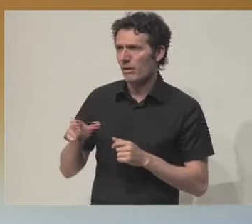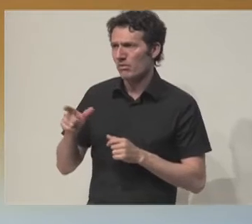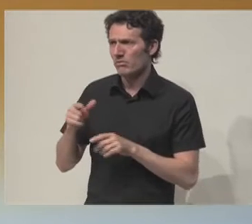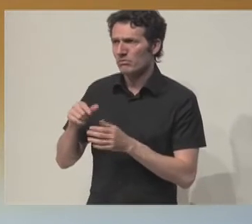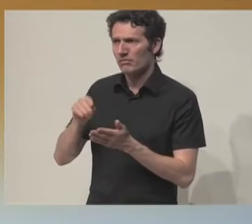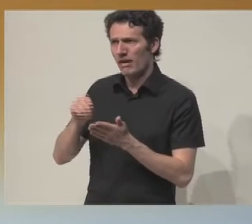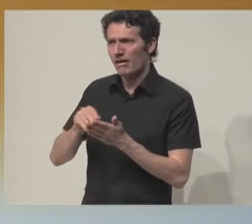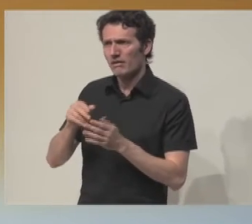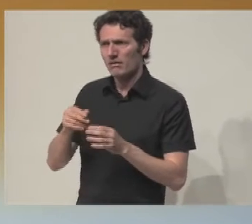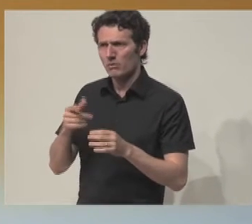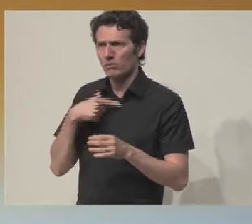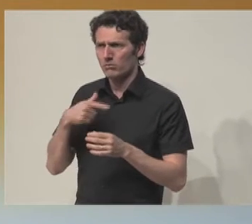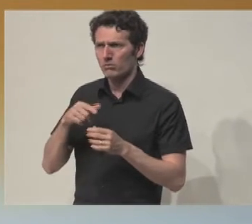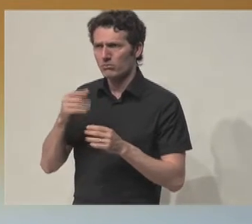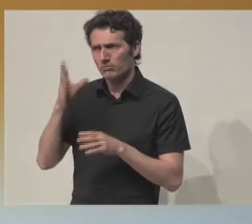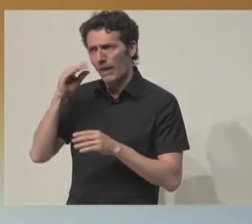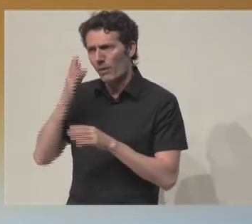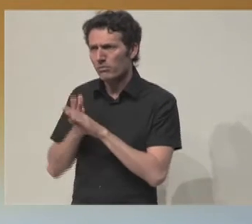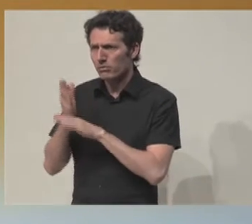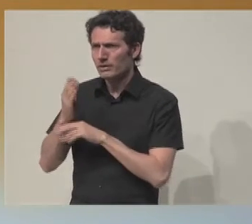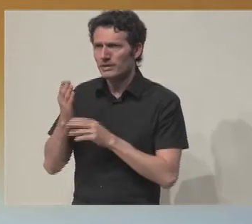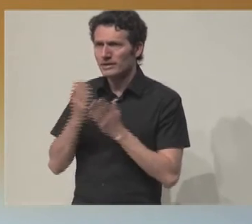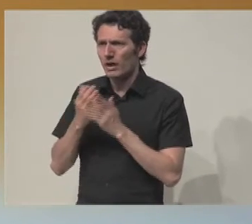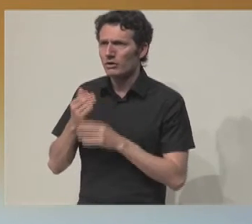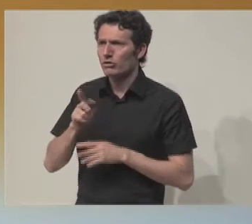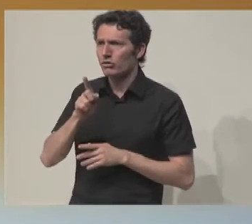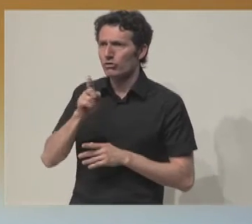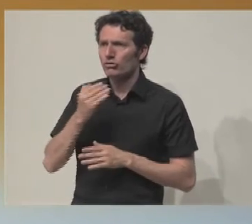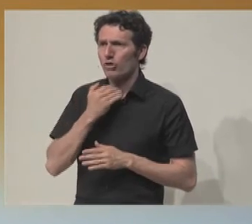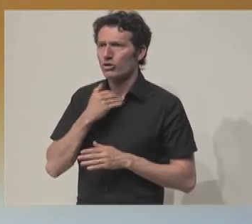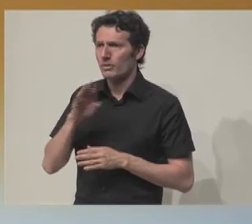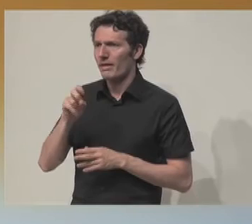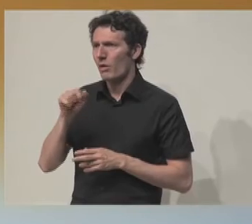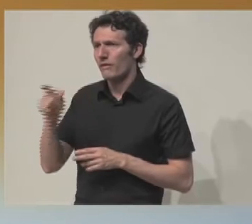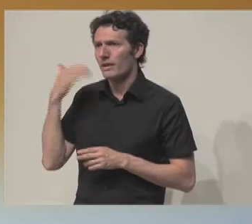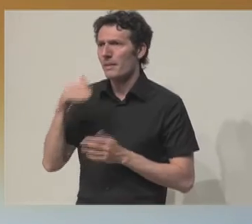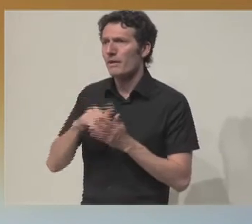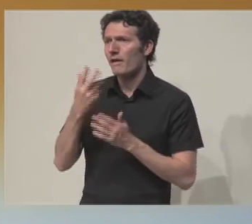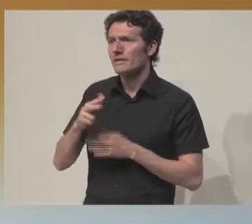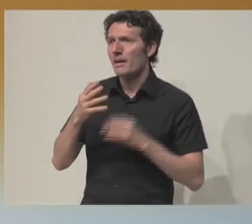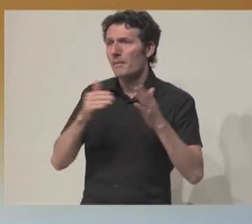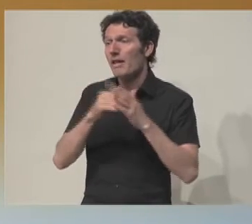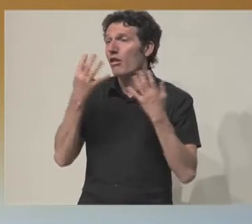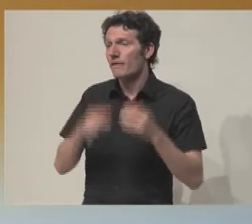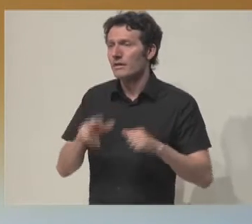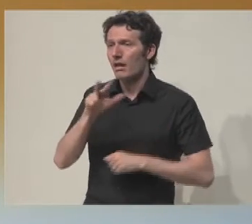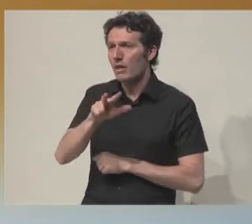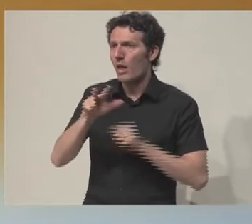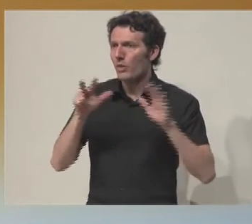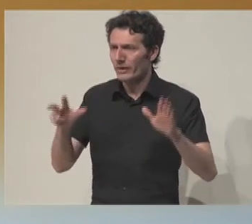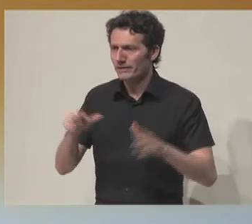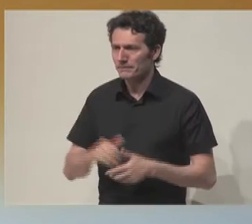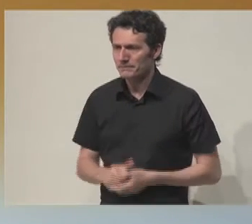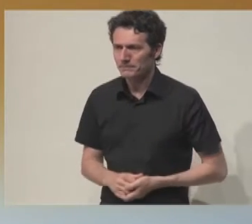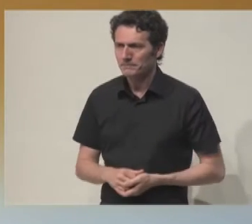géo il s'appelait georges bidault en étant 38 d'un tout jeune homme il